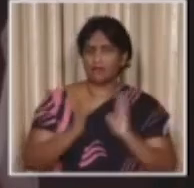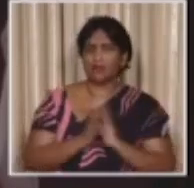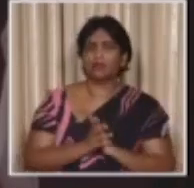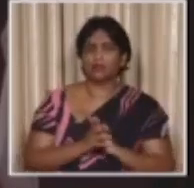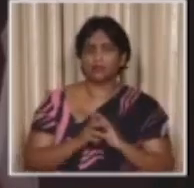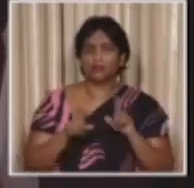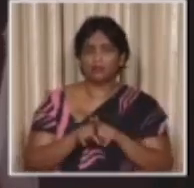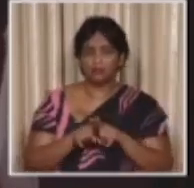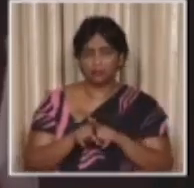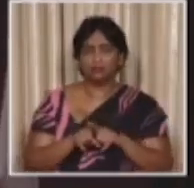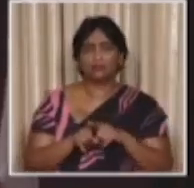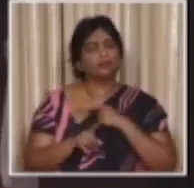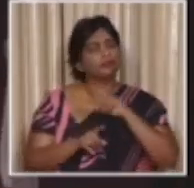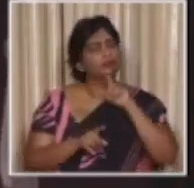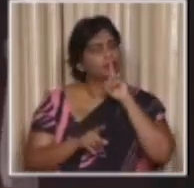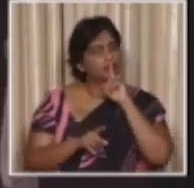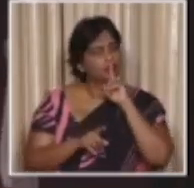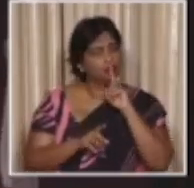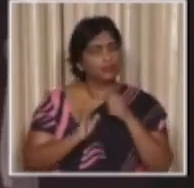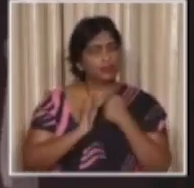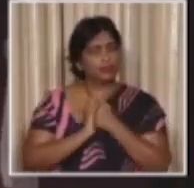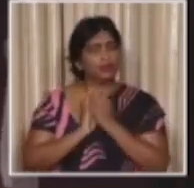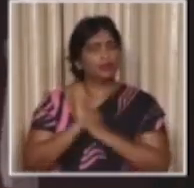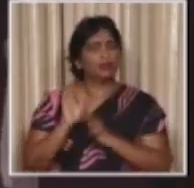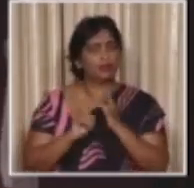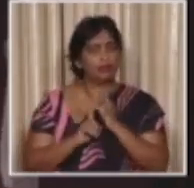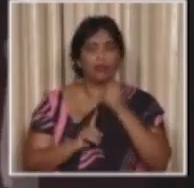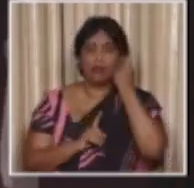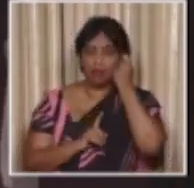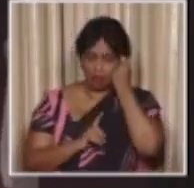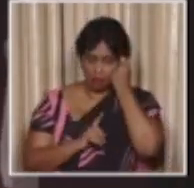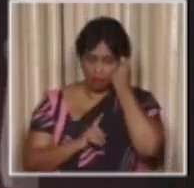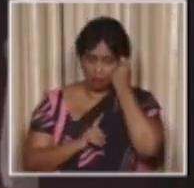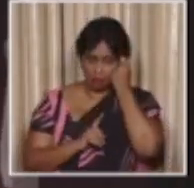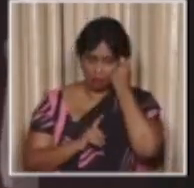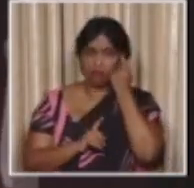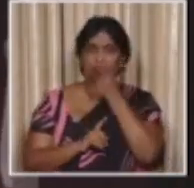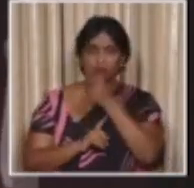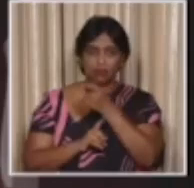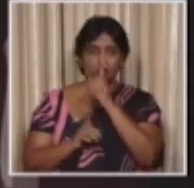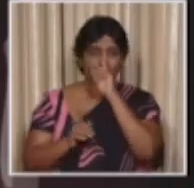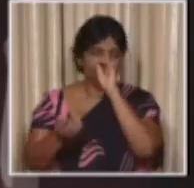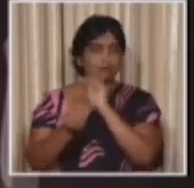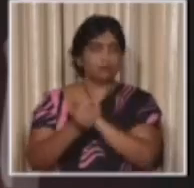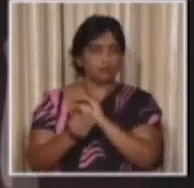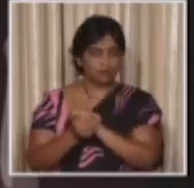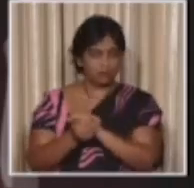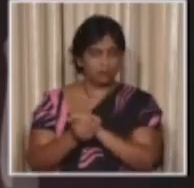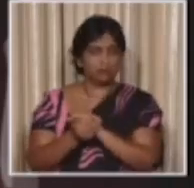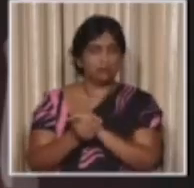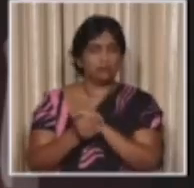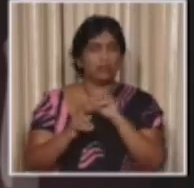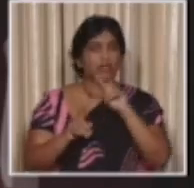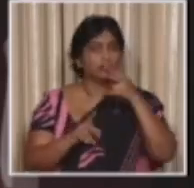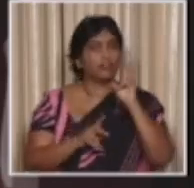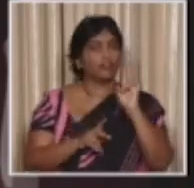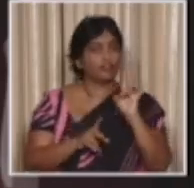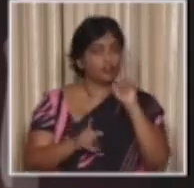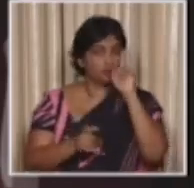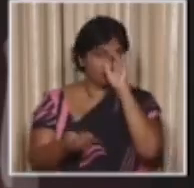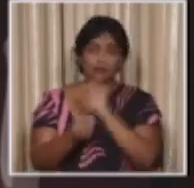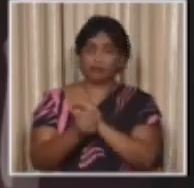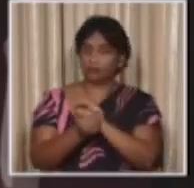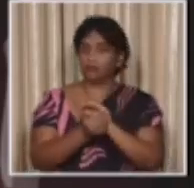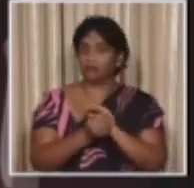නිසා මිනිමක් කරනවා ගරු මන්ත්‍රීතුමාගේ යෝජනාව විශේෂයෙන්ම එතුමාගේ ආරක්ෂාව ඒ වගේම 225ම